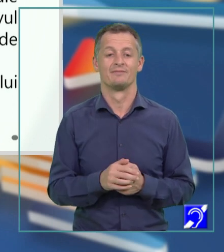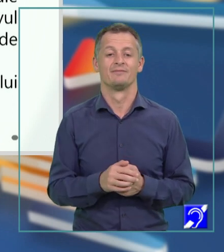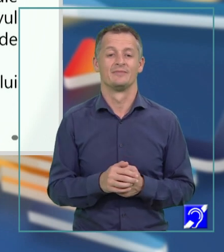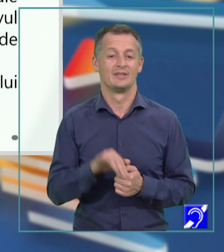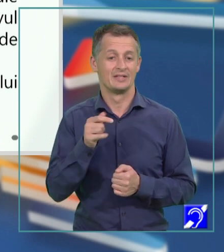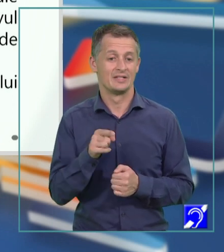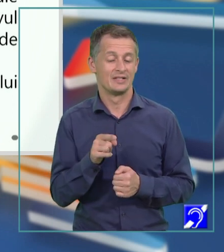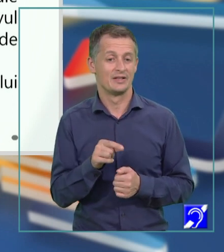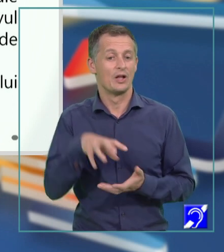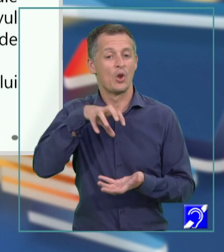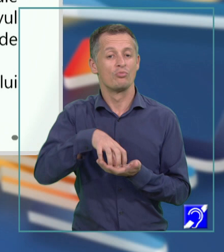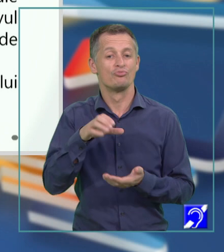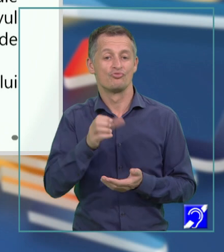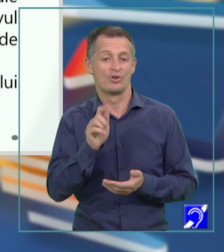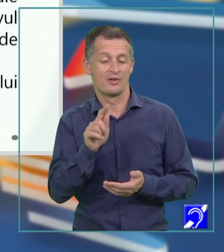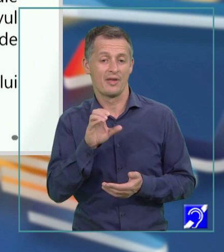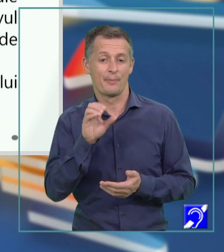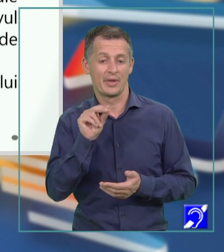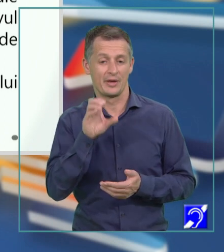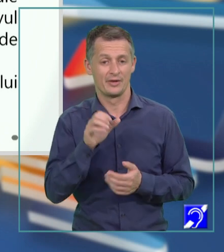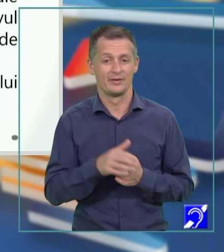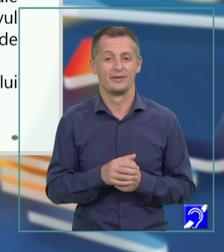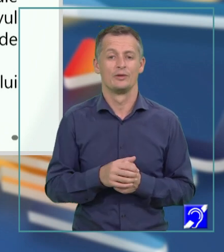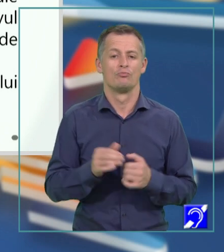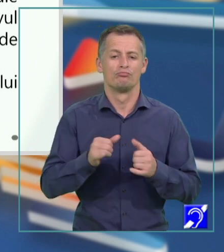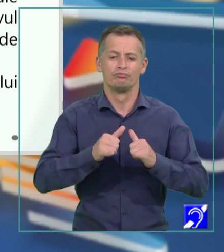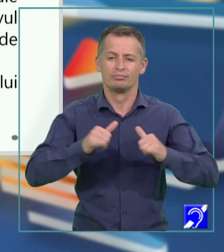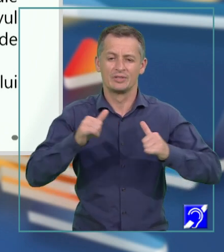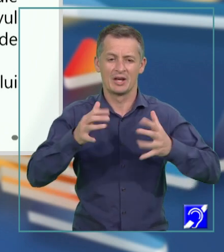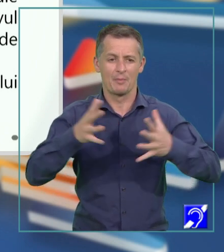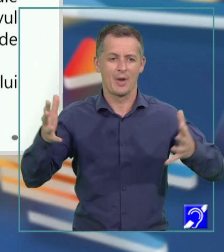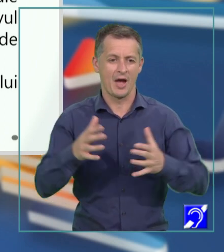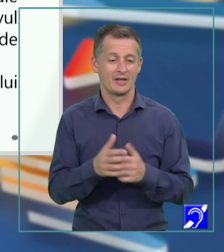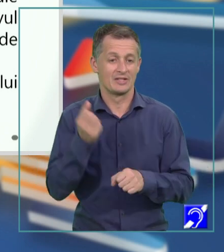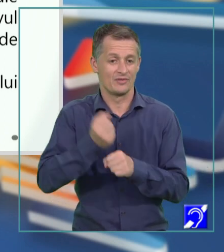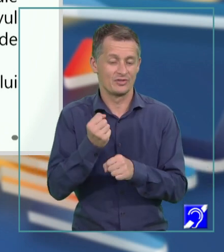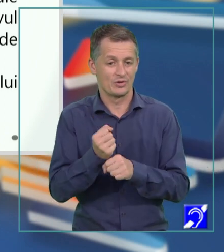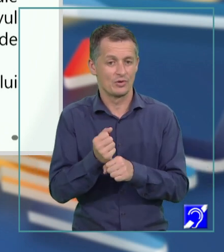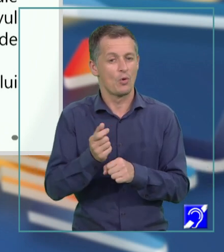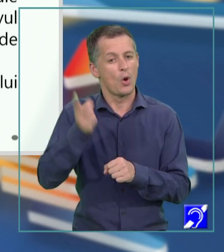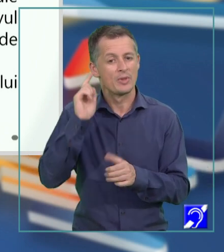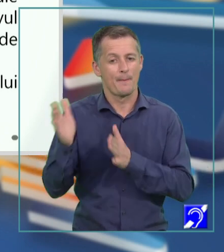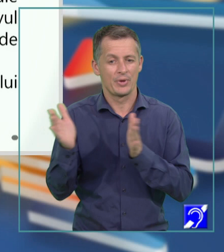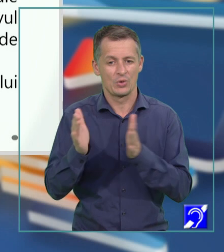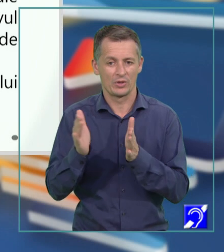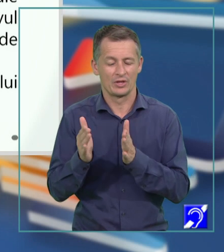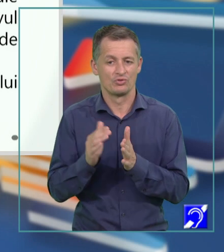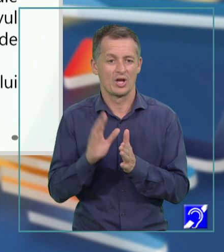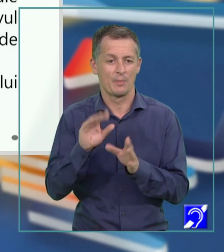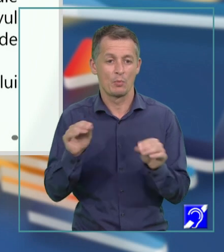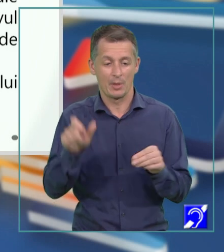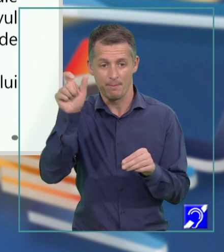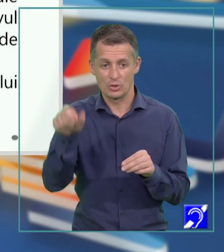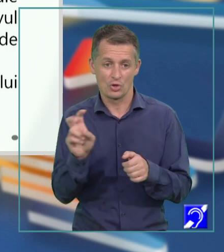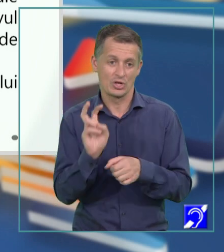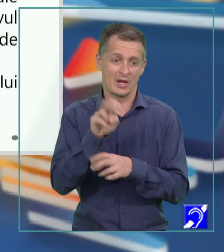specia genului epic de întindere mare cu conținut complex care se desfășoară de-a lungul unei anumite perioade și angajează mai multe